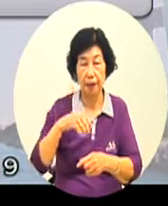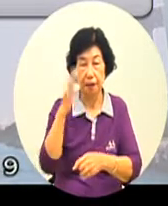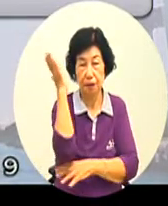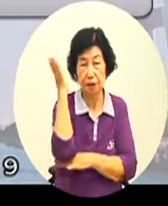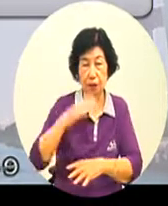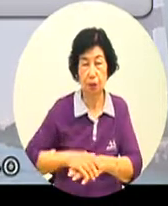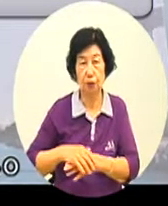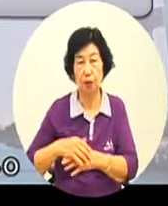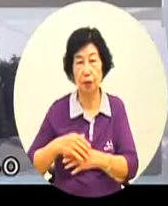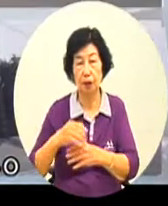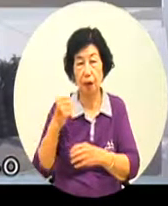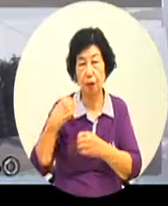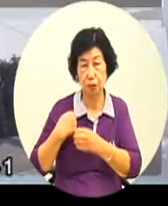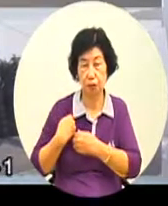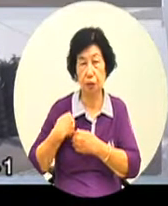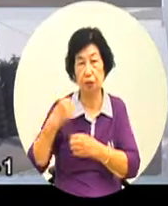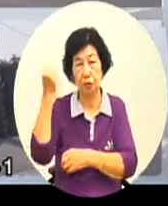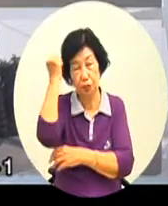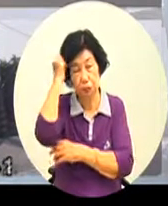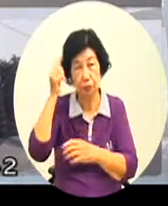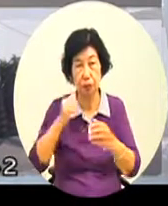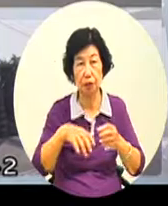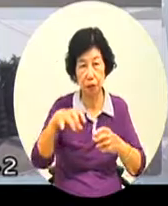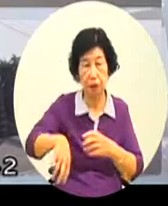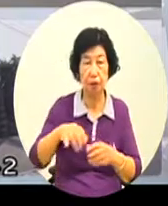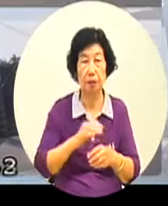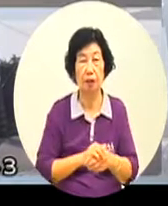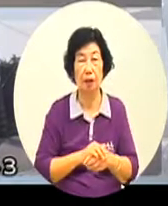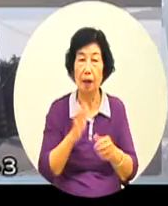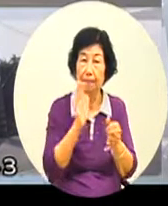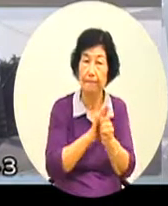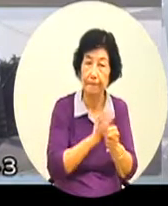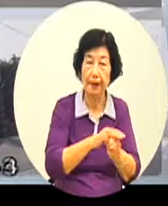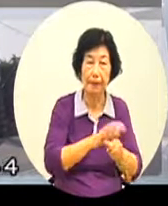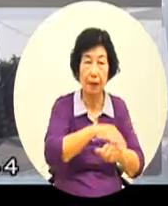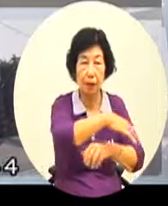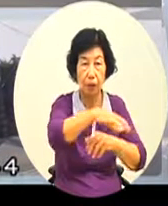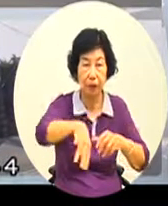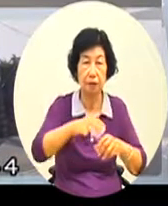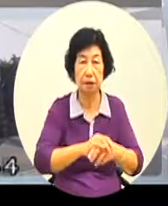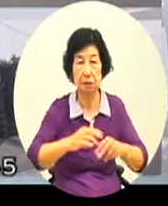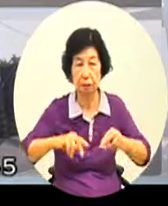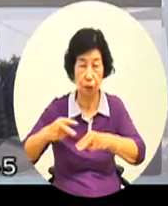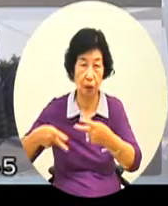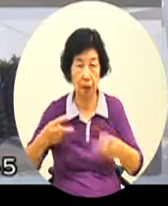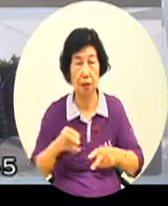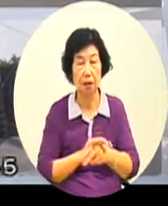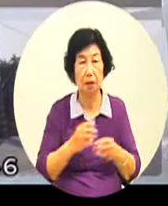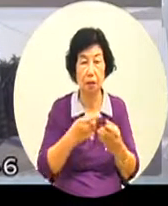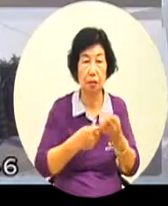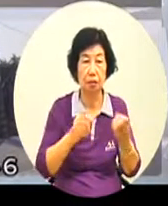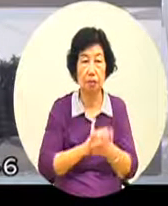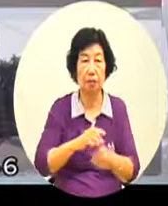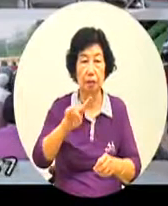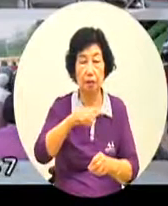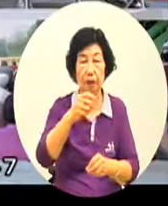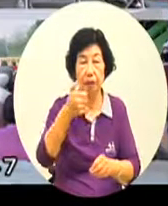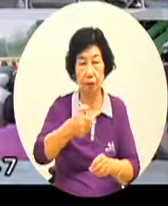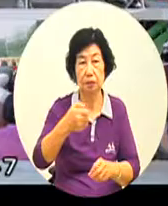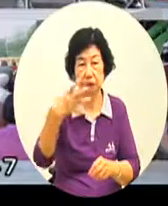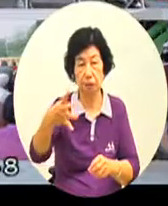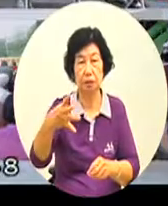协调军方协助眷村环境卫生整理，总计有154件。关怀